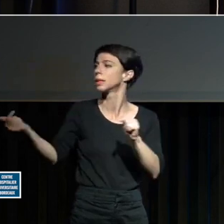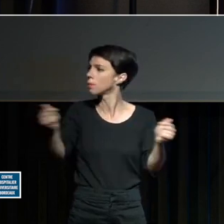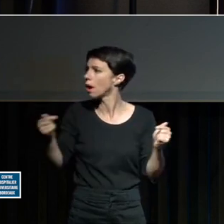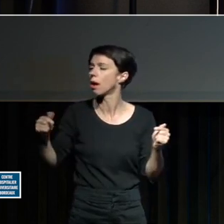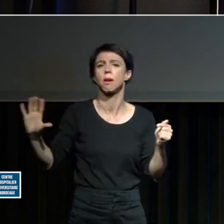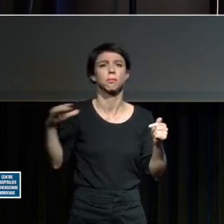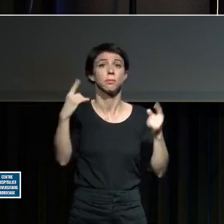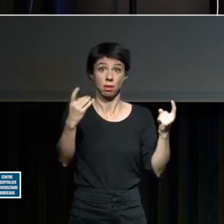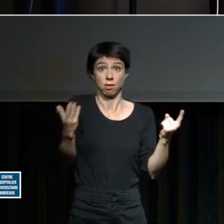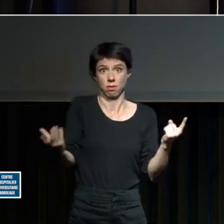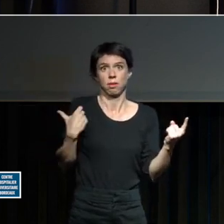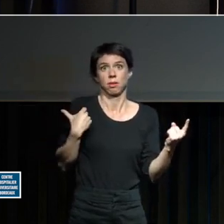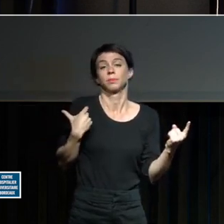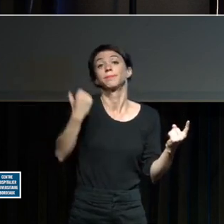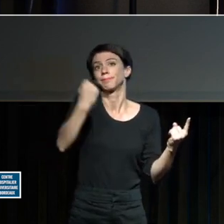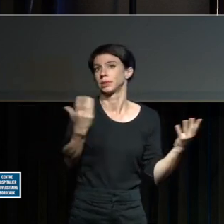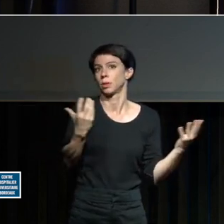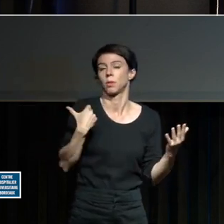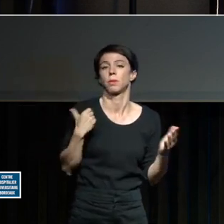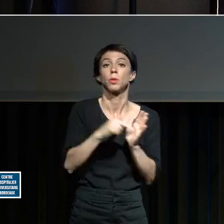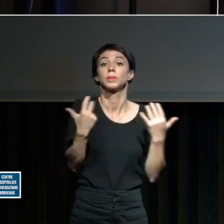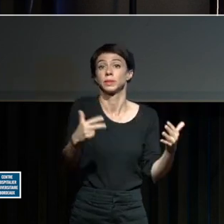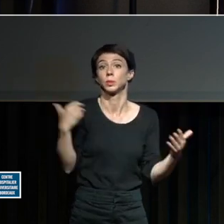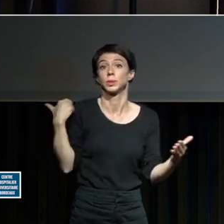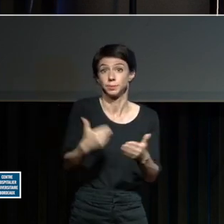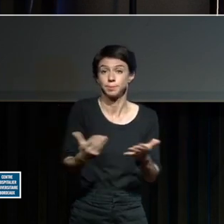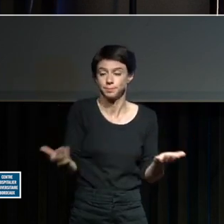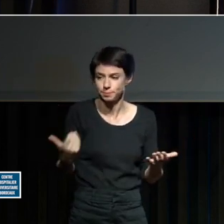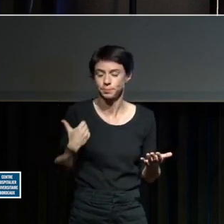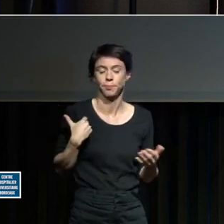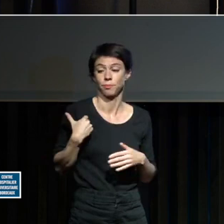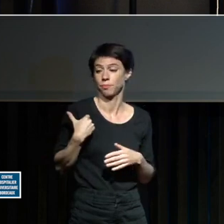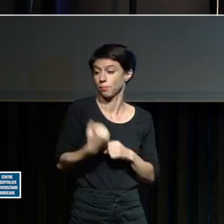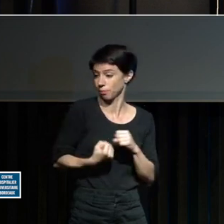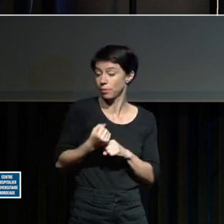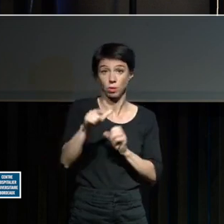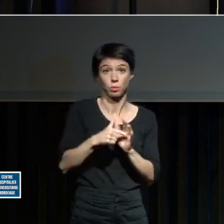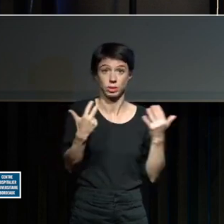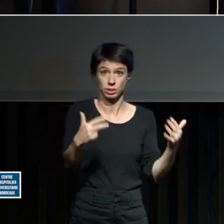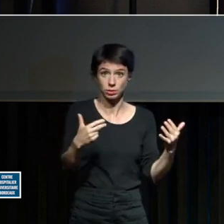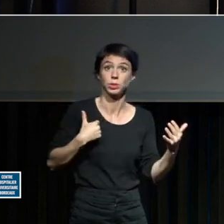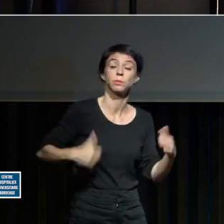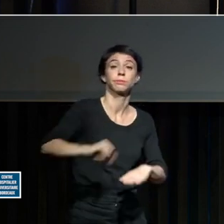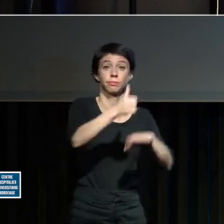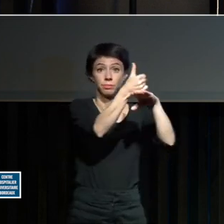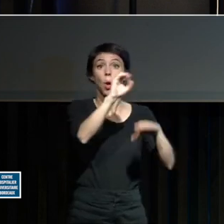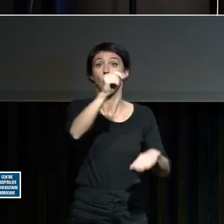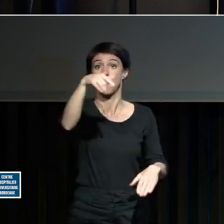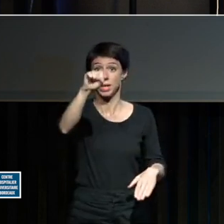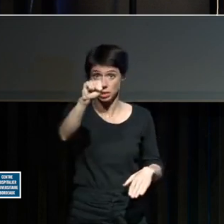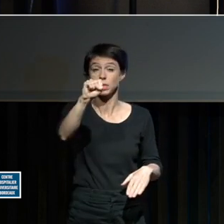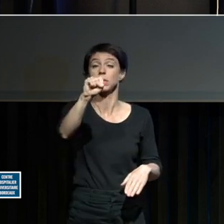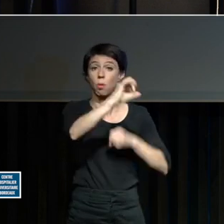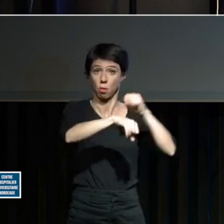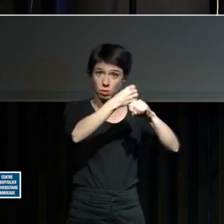largement réactivés depuis 2018, suite à la reconnaissance par l'Organisation mondiale de la santé